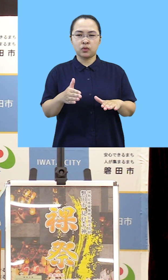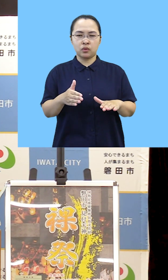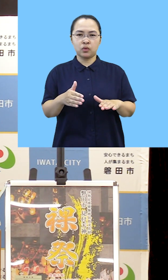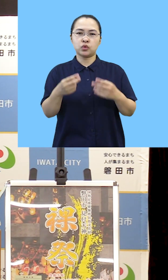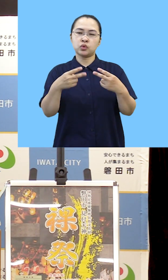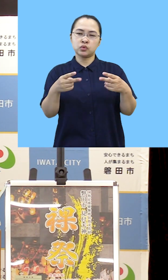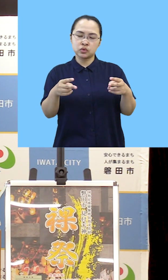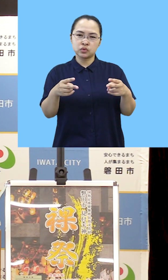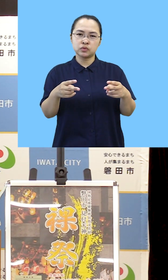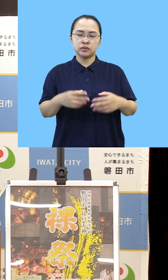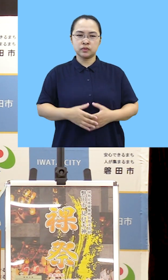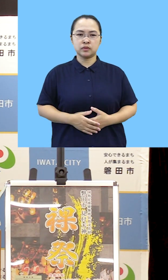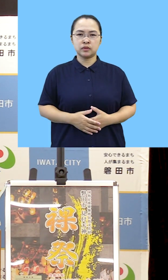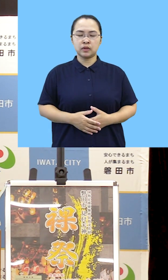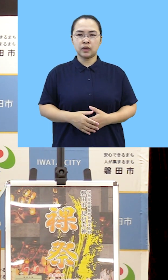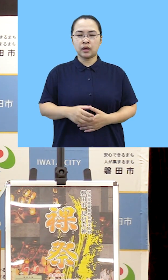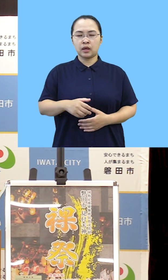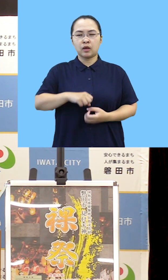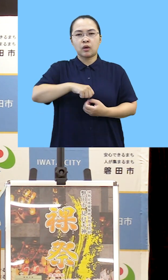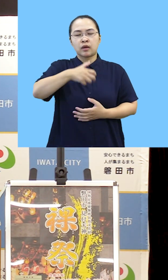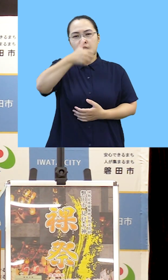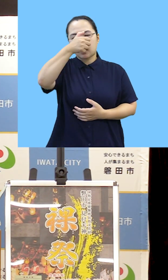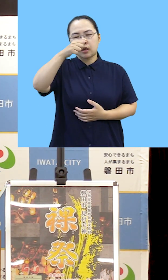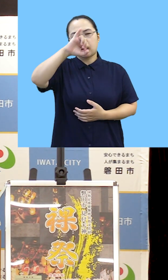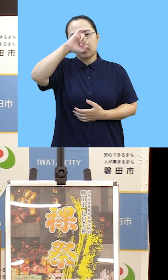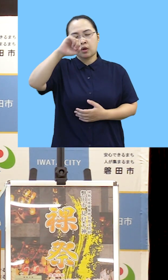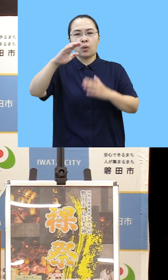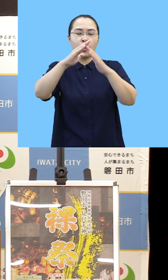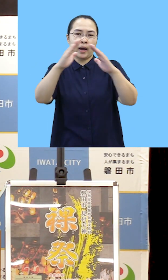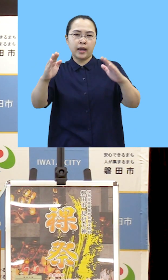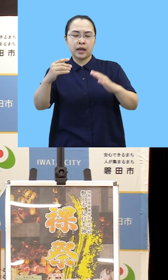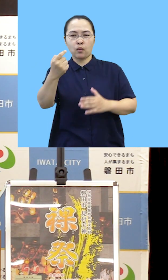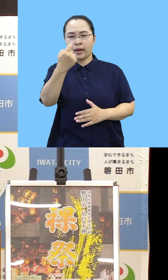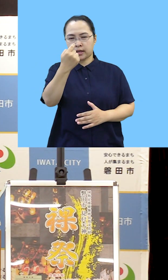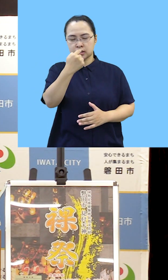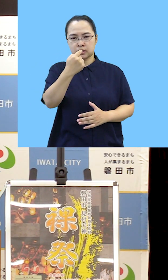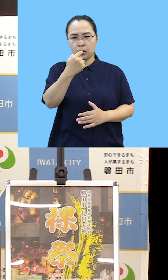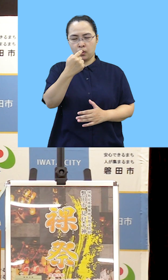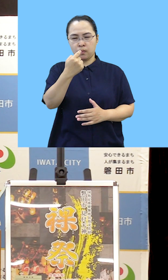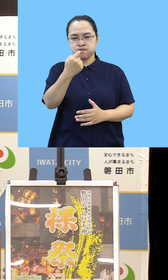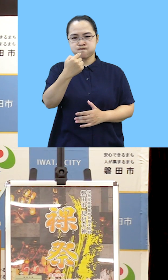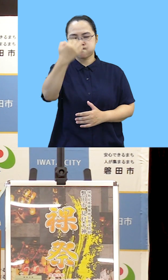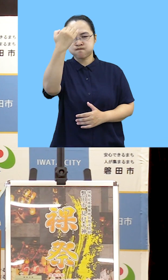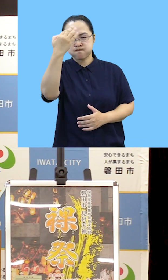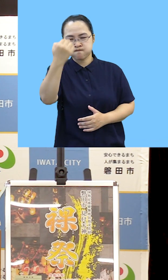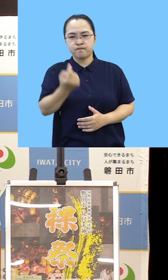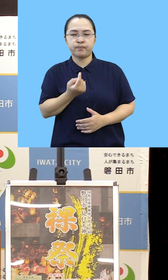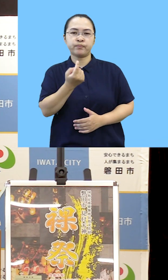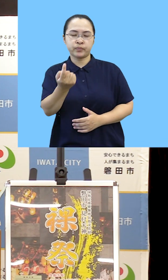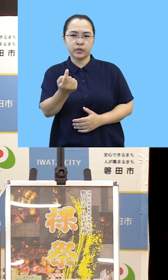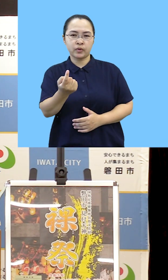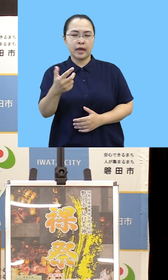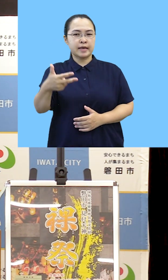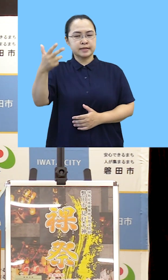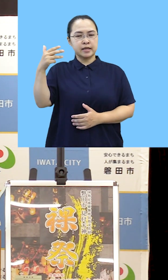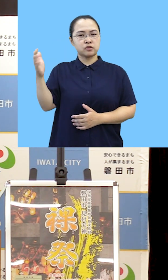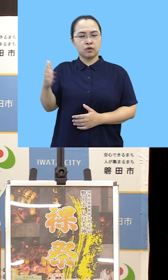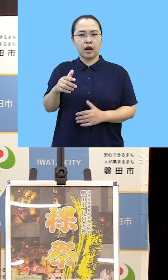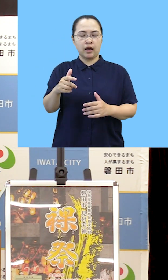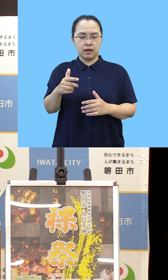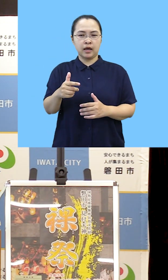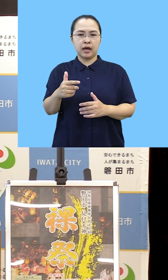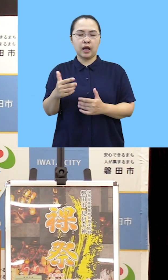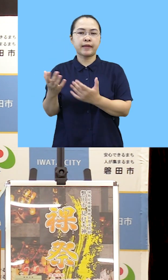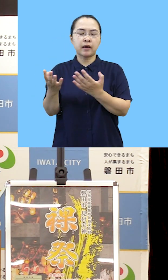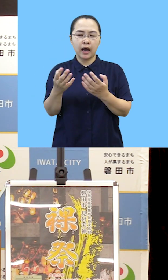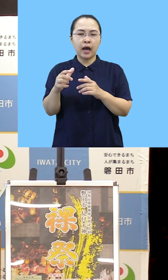ますと、敬老会に私も出ていくことが先週から増えて、ここから